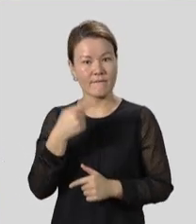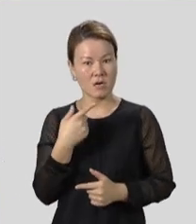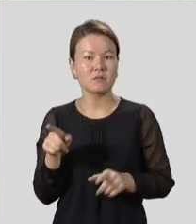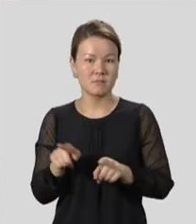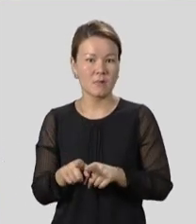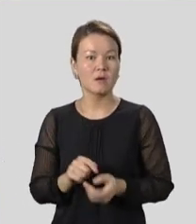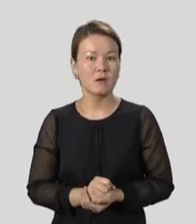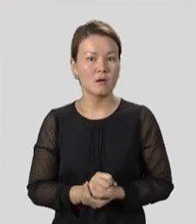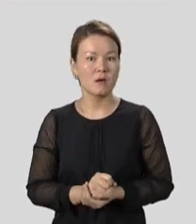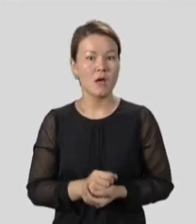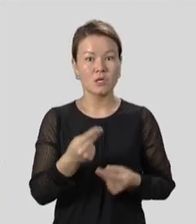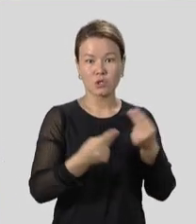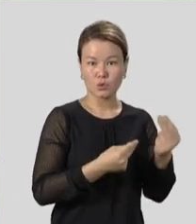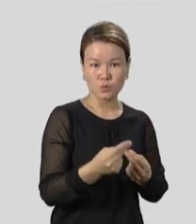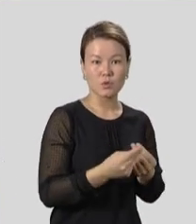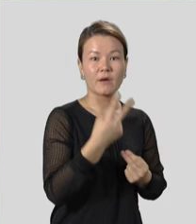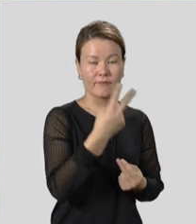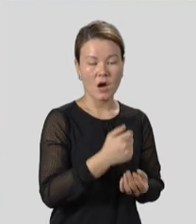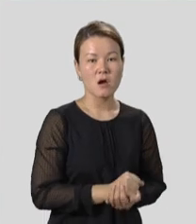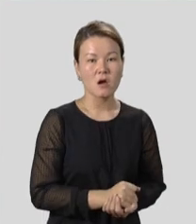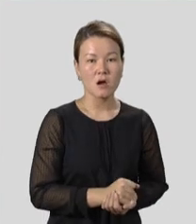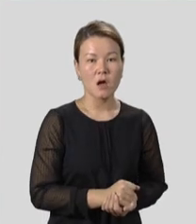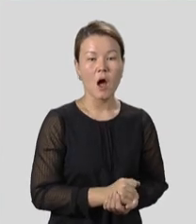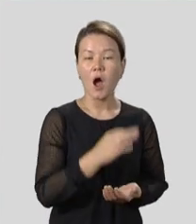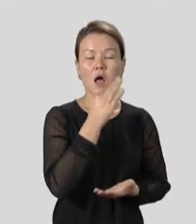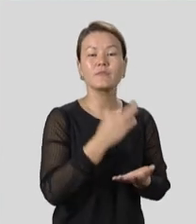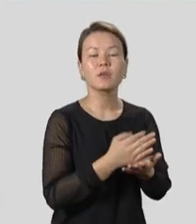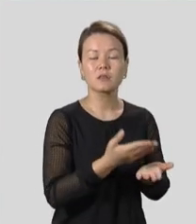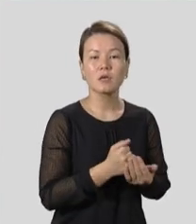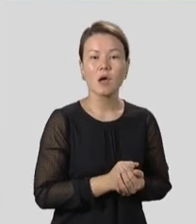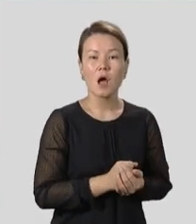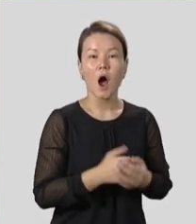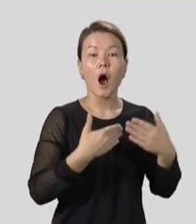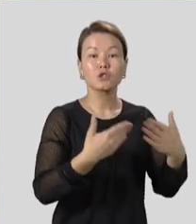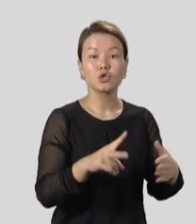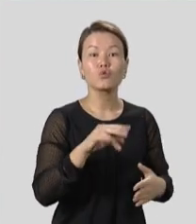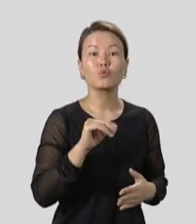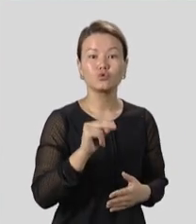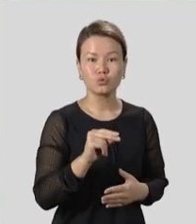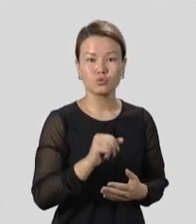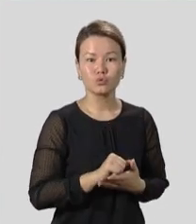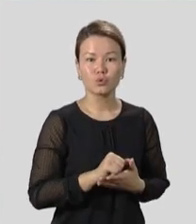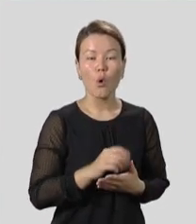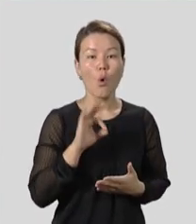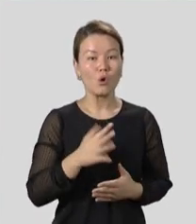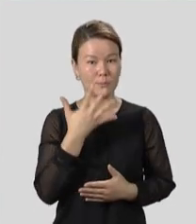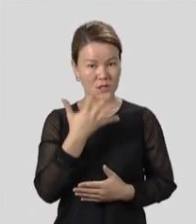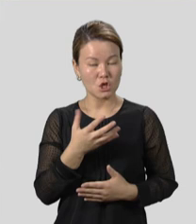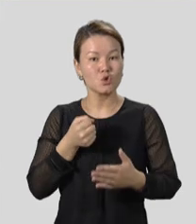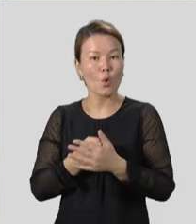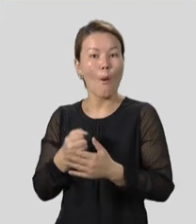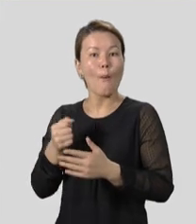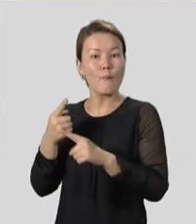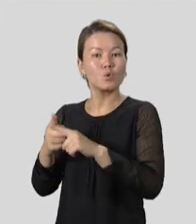так. Рисунок 2. Ответ. Открытый луч от 5 до